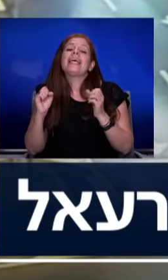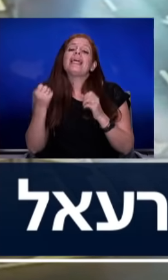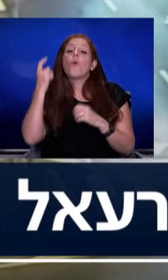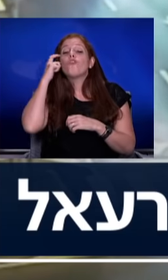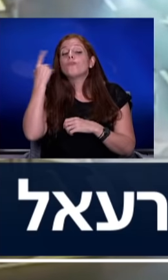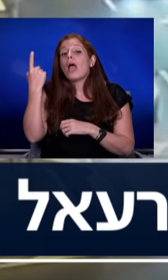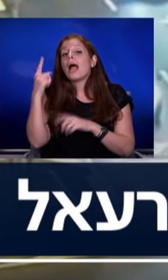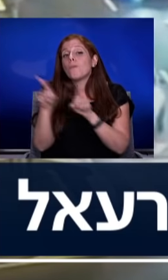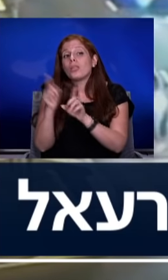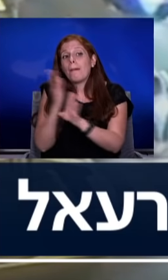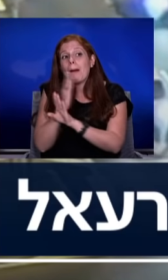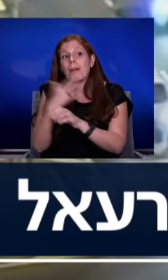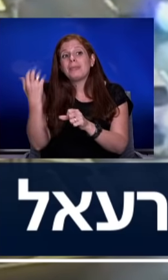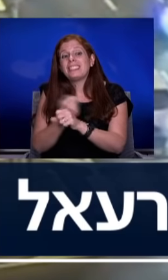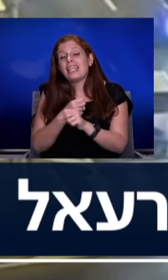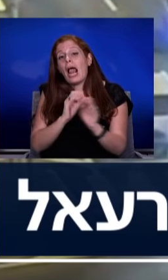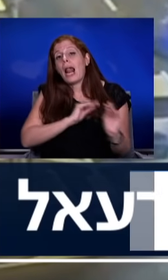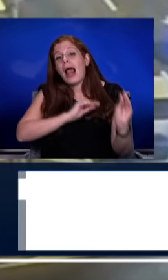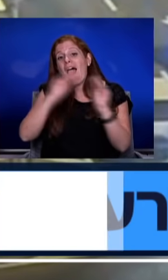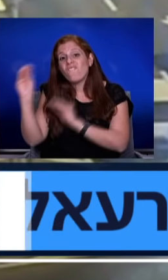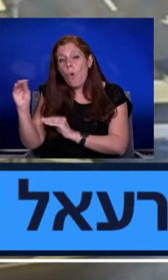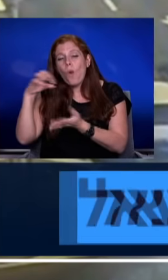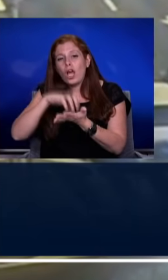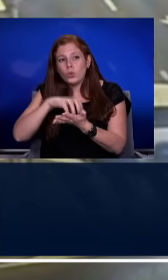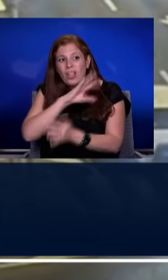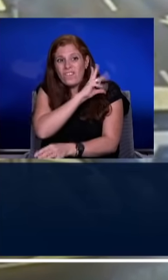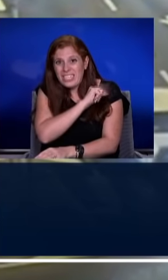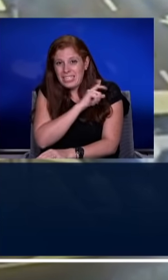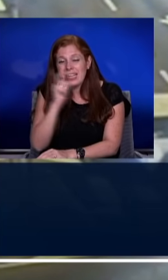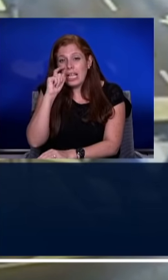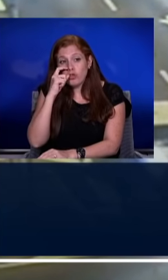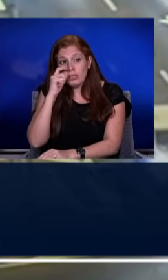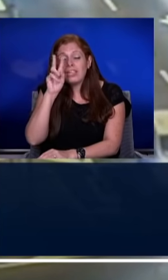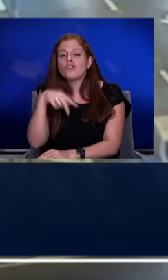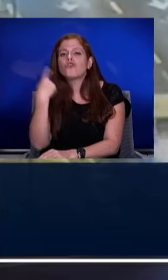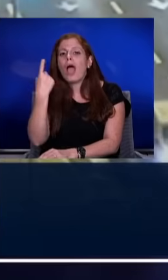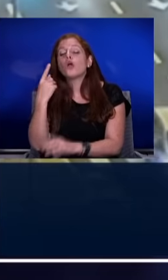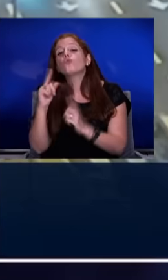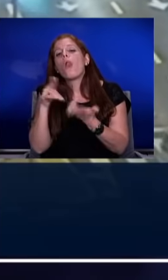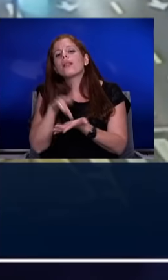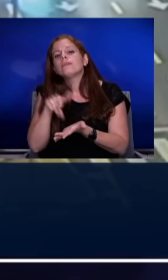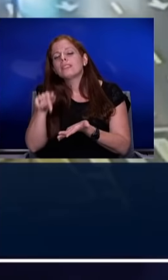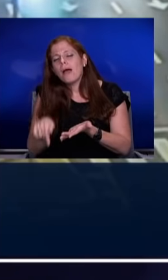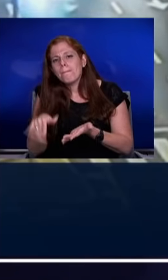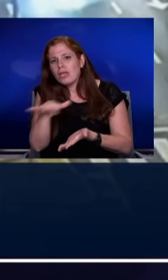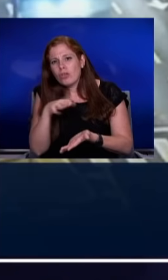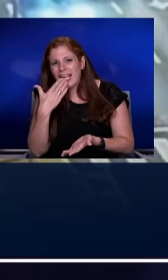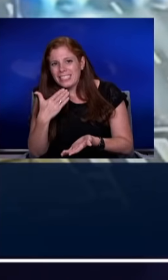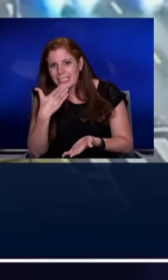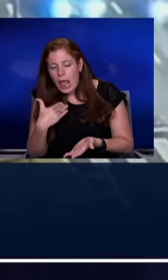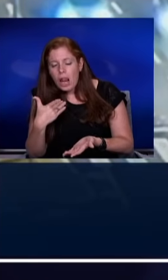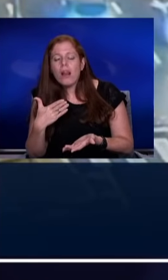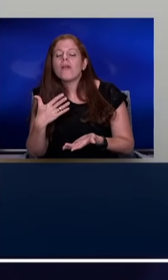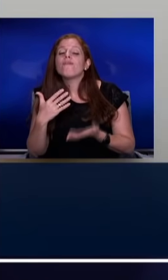מאותם מחבלים הצליח לחצות לשטחי הרשות הפלסטינית לאזור ג'נין, אז יש אחד שאולי נמצא כאן בשטח ישראל, והנחת העבודה מהיום הראשון